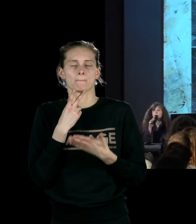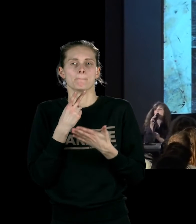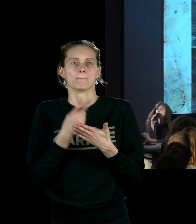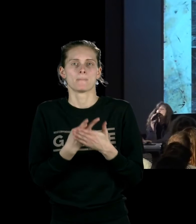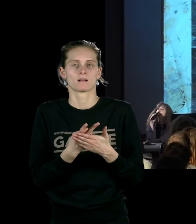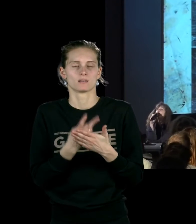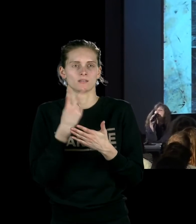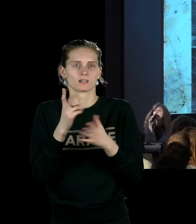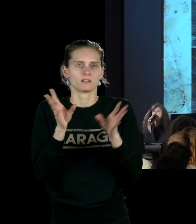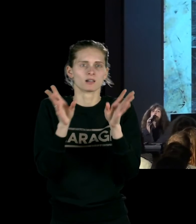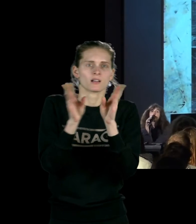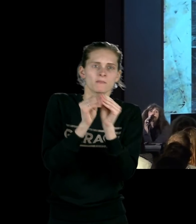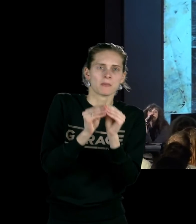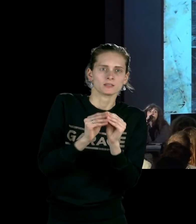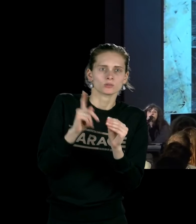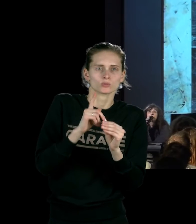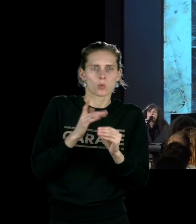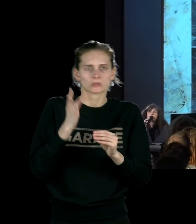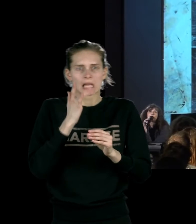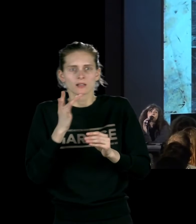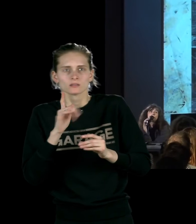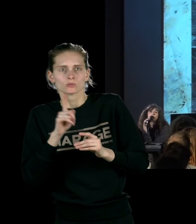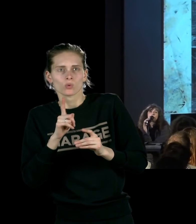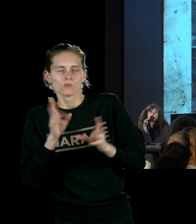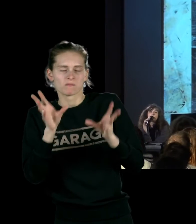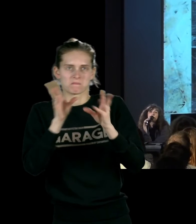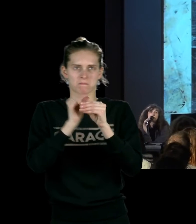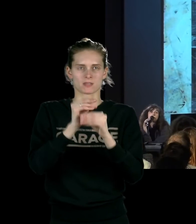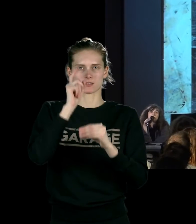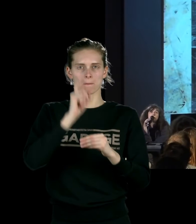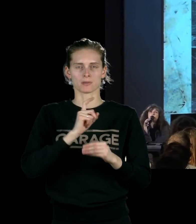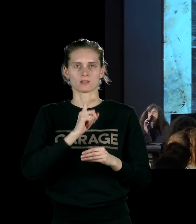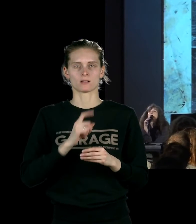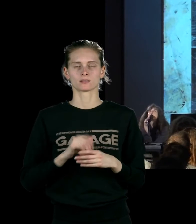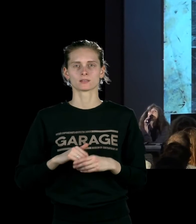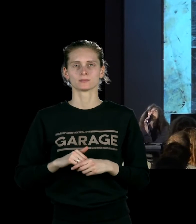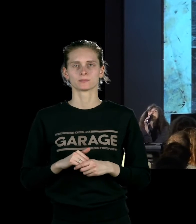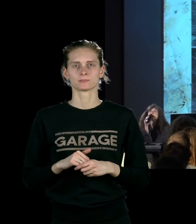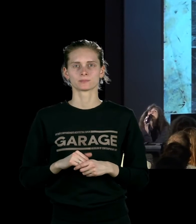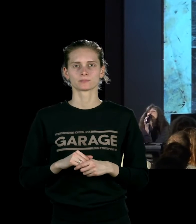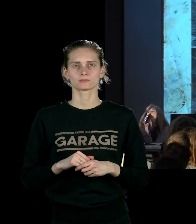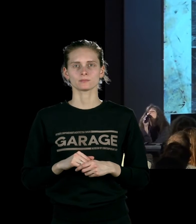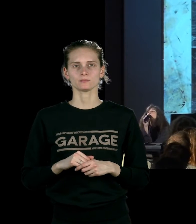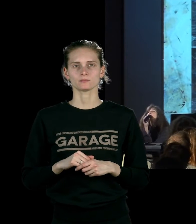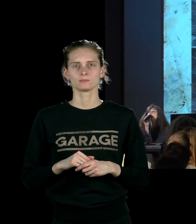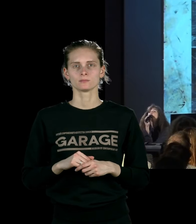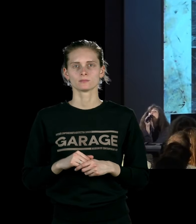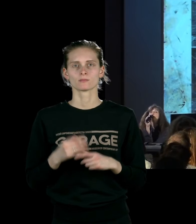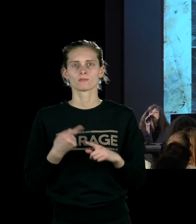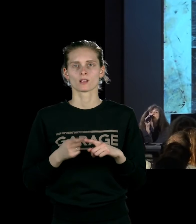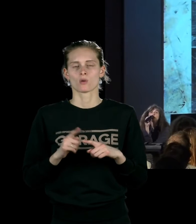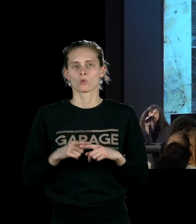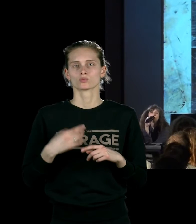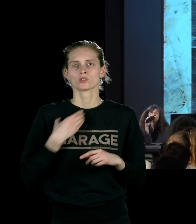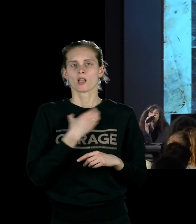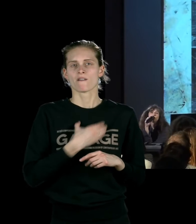совокупляющиеся, судя по всему, фигуры. И вообще это очень важное. Помните, была такая фраза, по-моему, у Трюфо,